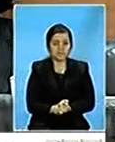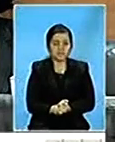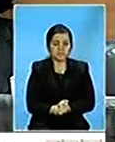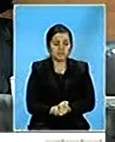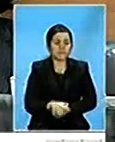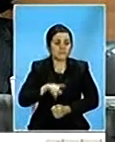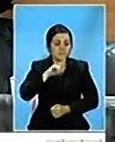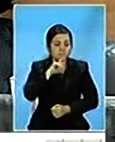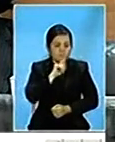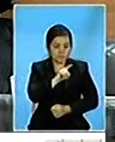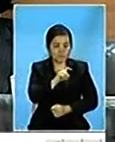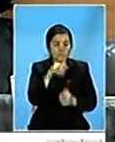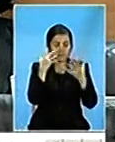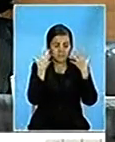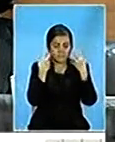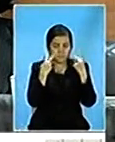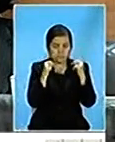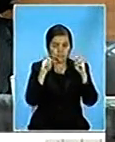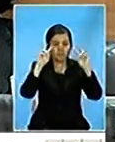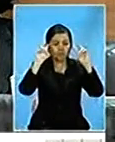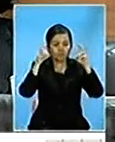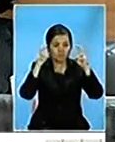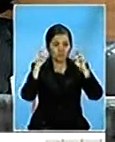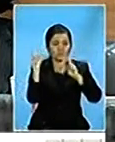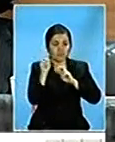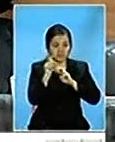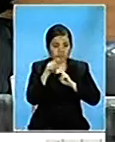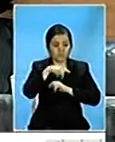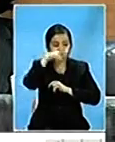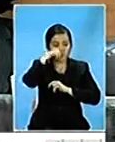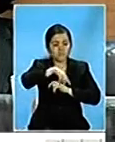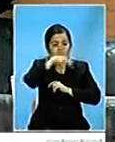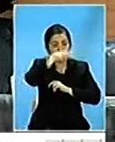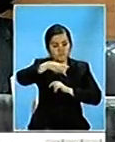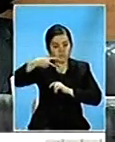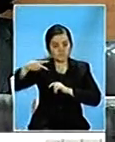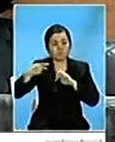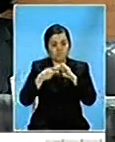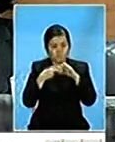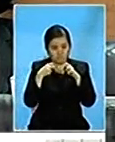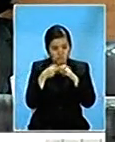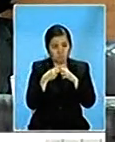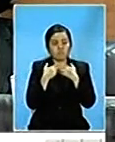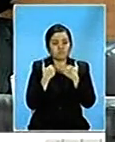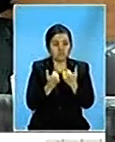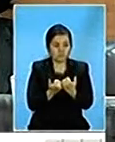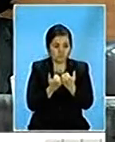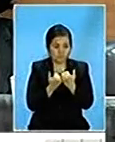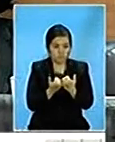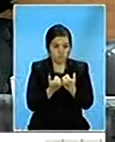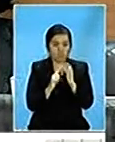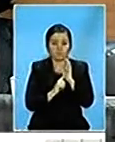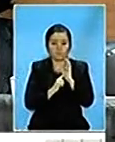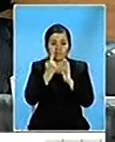ายกรัฐมนตรีนะคะในหัวข้อเรื่องวิกฤตปัญหาภาษาไทยในปัจจุบันค่ะเริ่มต้น